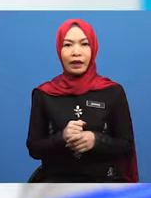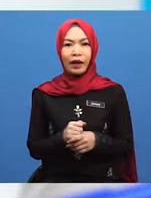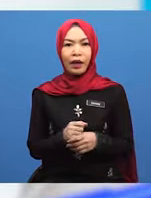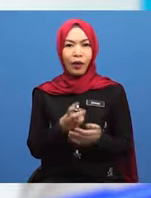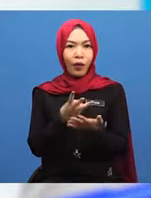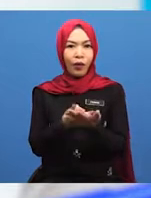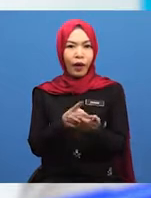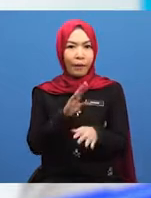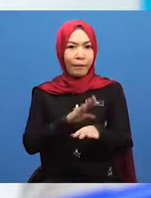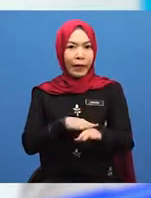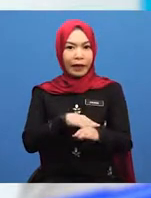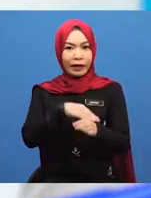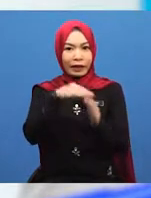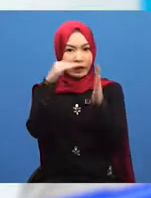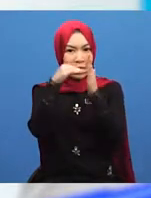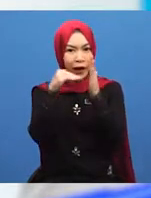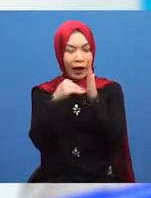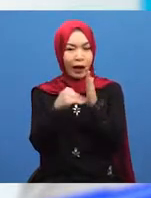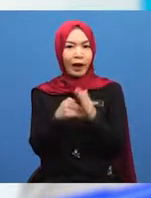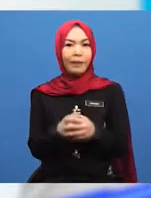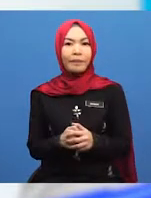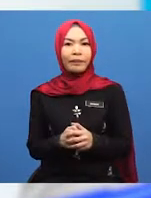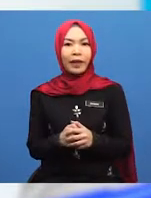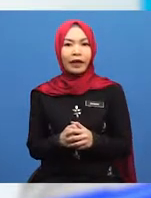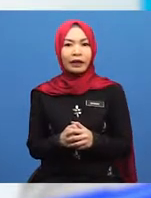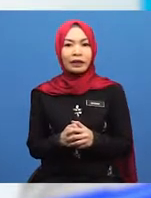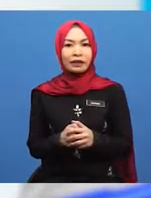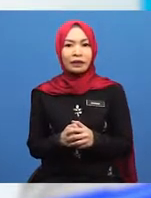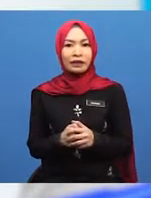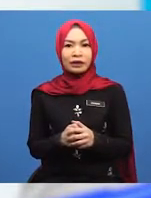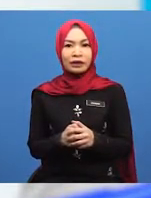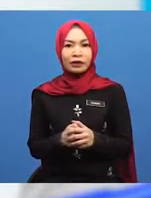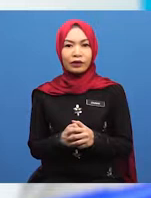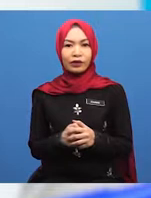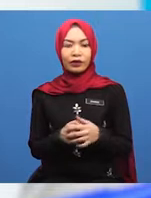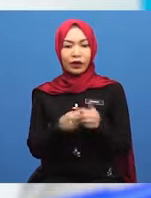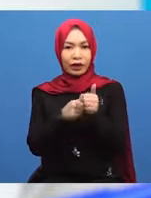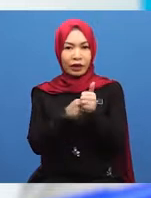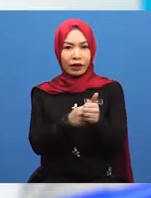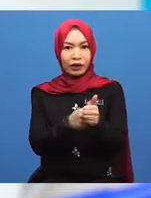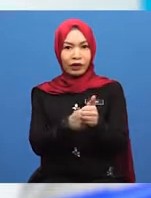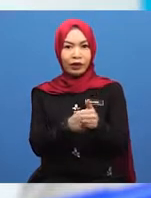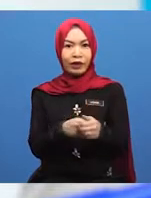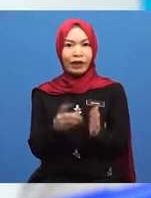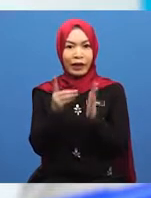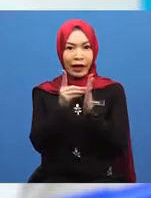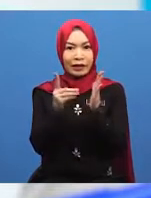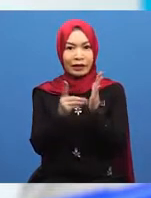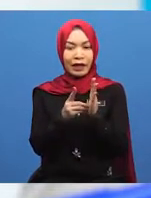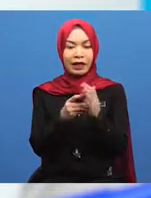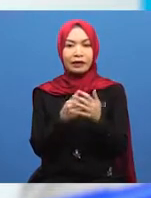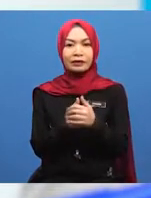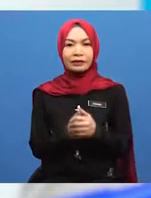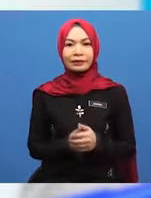asing pada tahap yang tertentu, sama ada melalui dasar devaluasi ataupun dasar